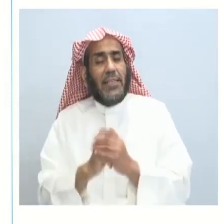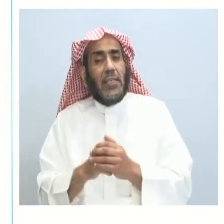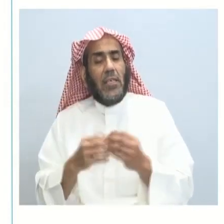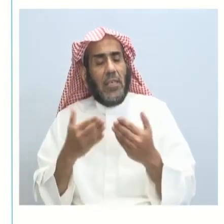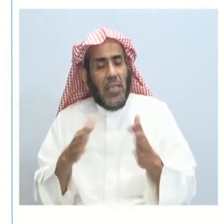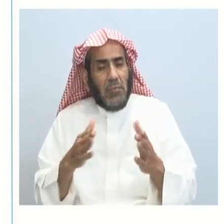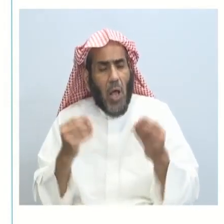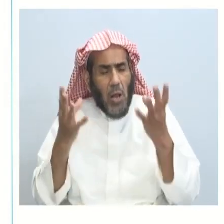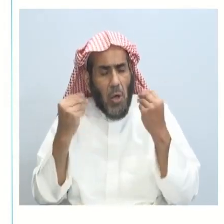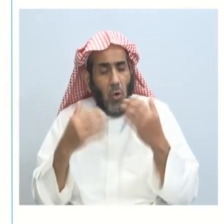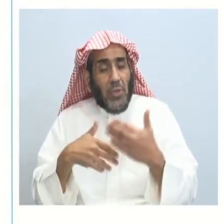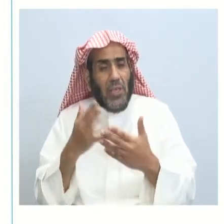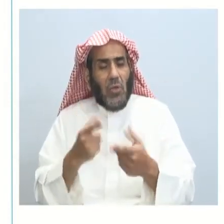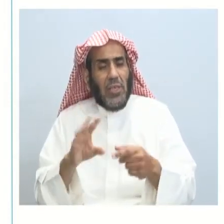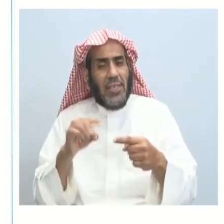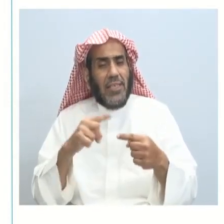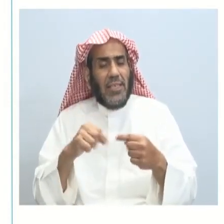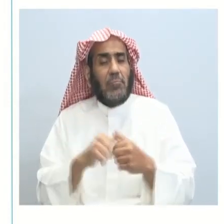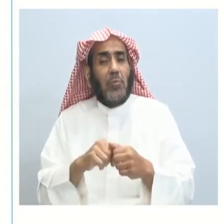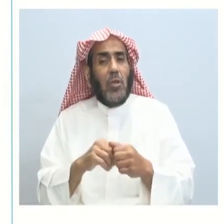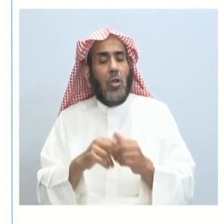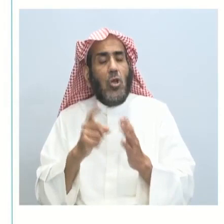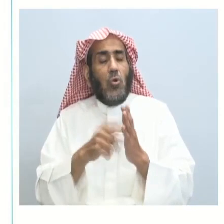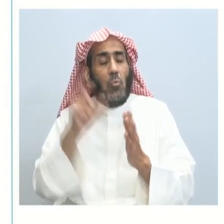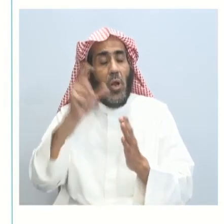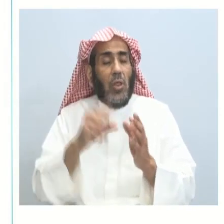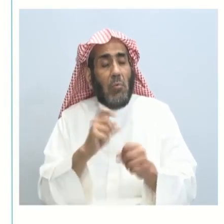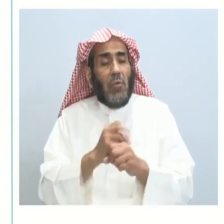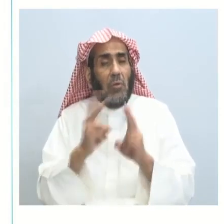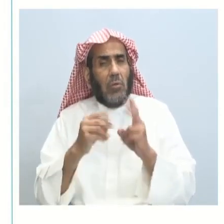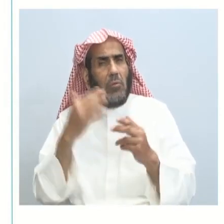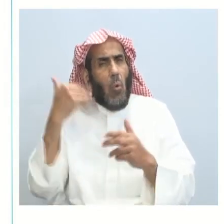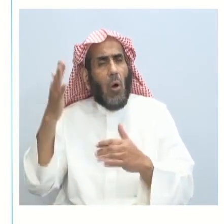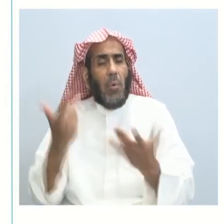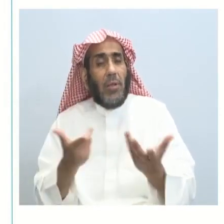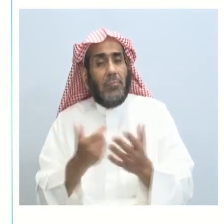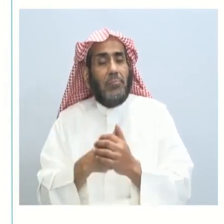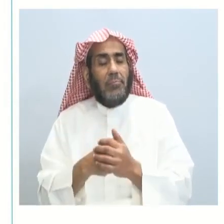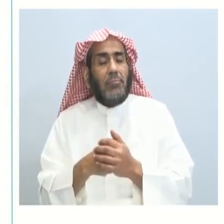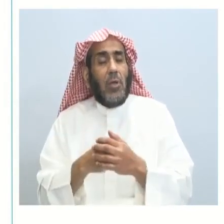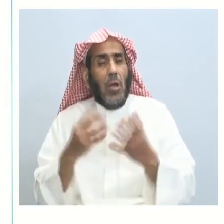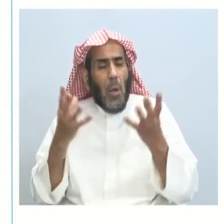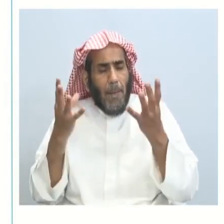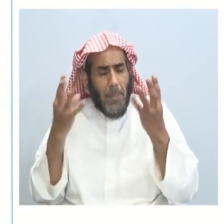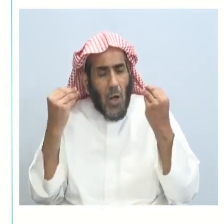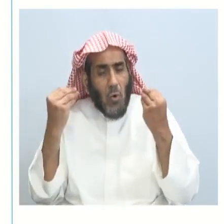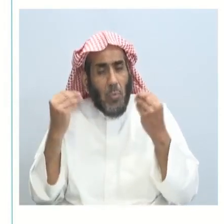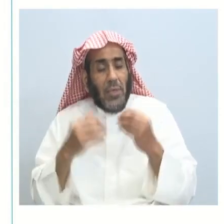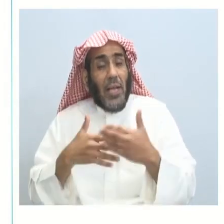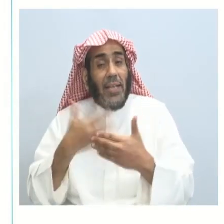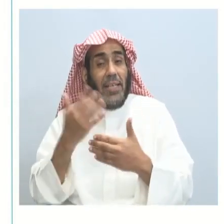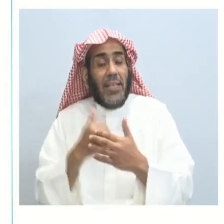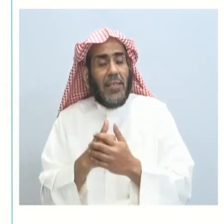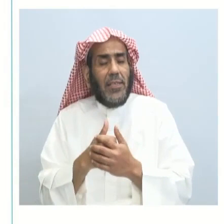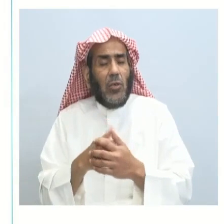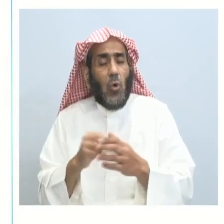المعلومات الحديثه وذات الصله لمنظم الفعاليه بدقه توقع ما يلي اذا معلومات ماذا حديثه